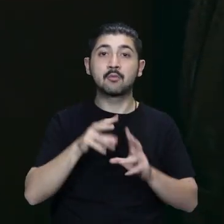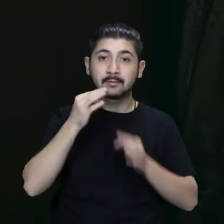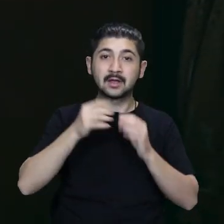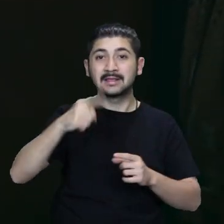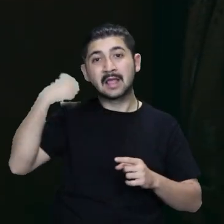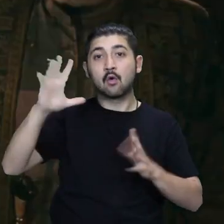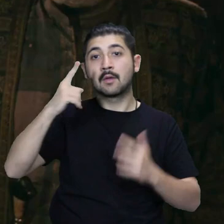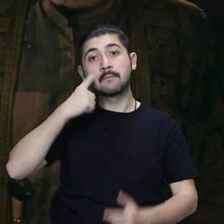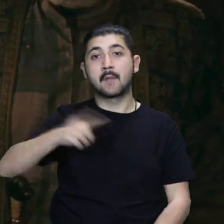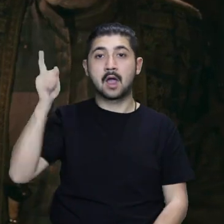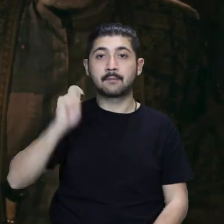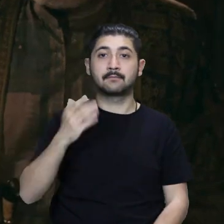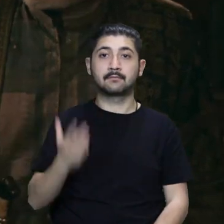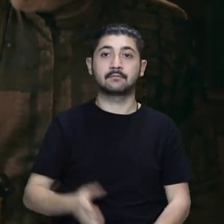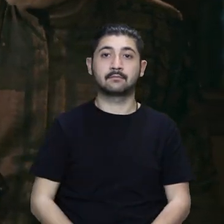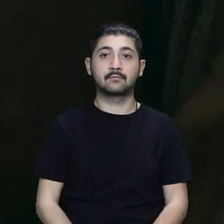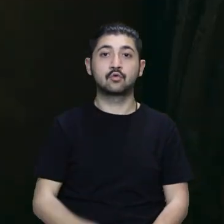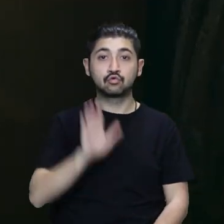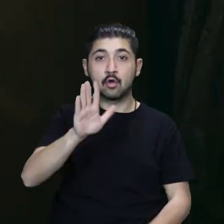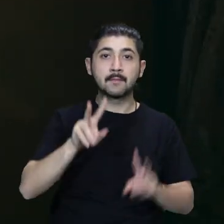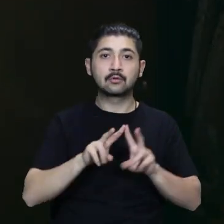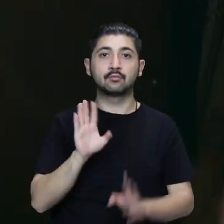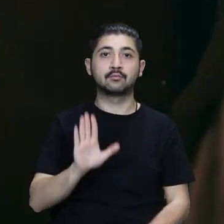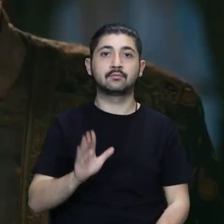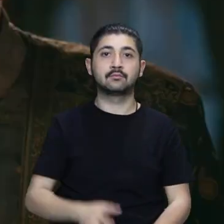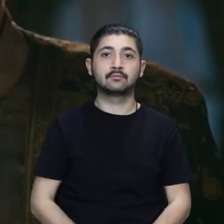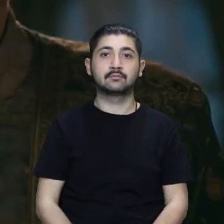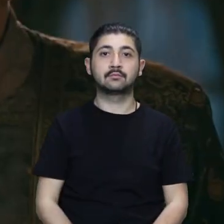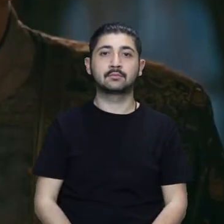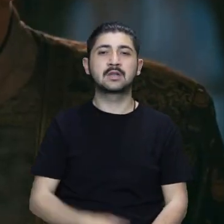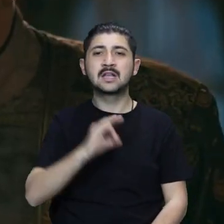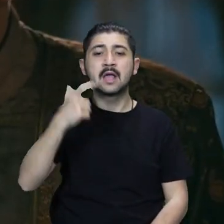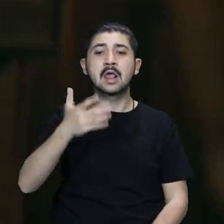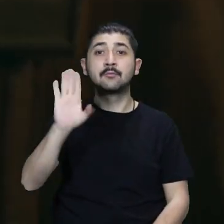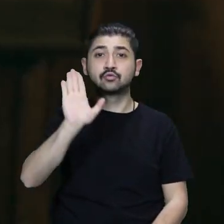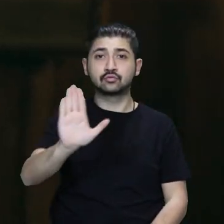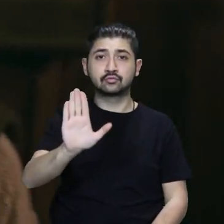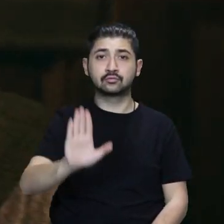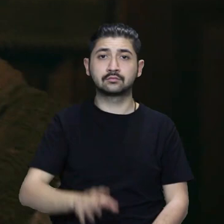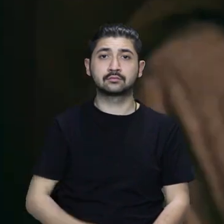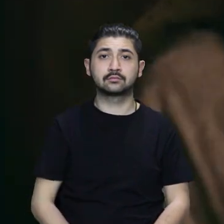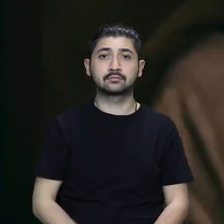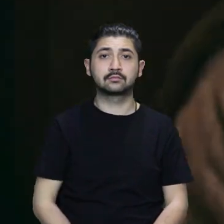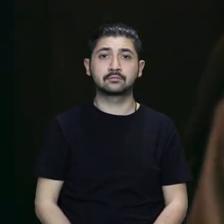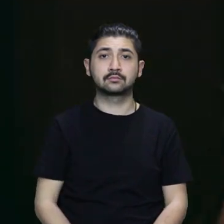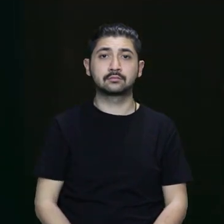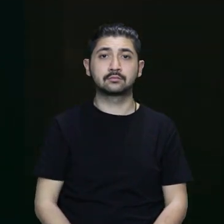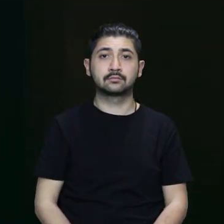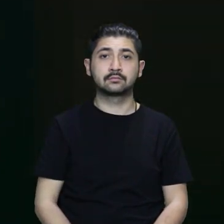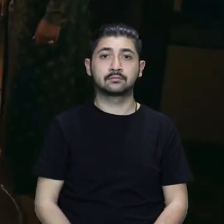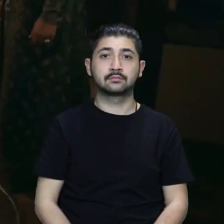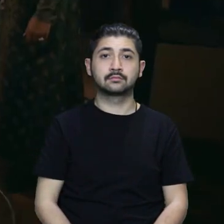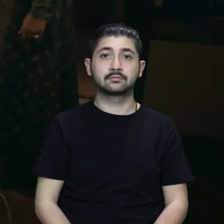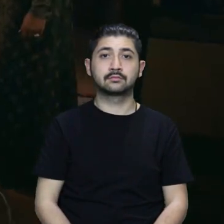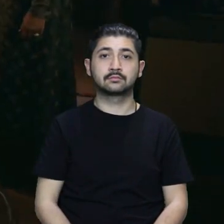de git diğer odalara bak. Dur Mahtum. Hiçbir yere gitmiyorsun. Fatma elindekileri sehpaya